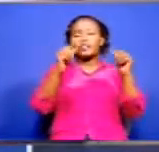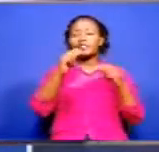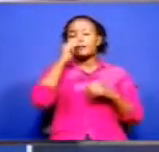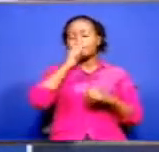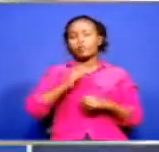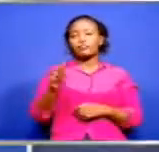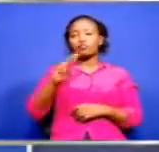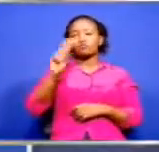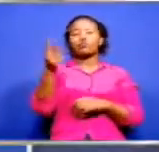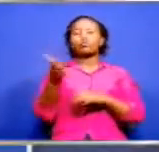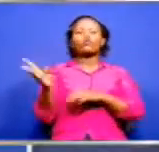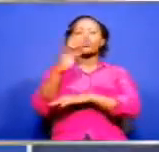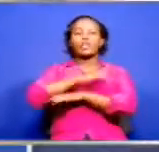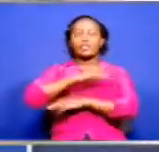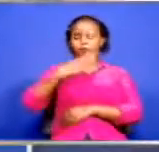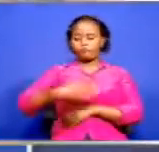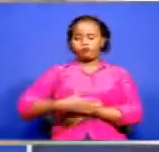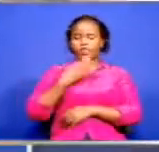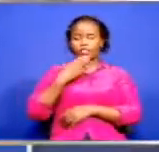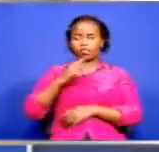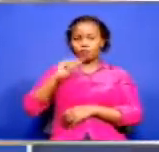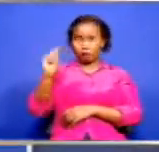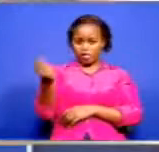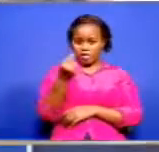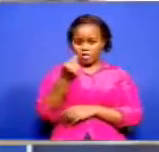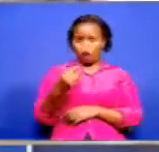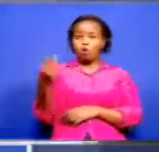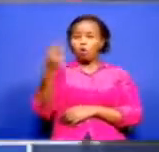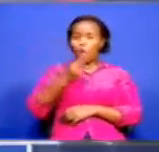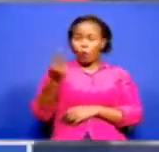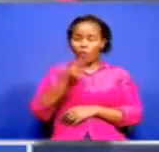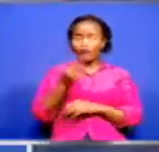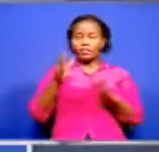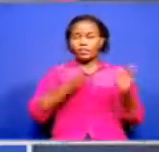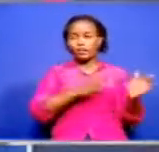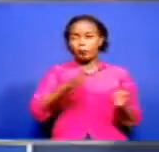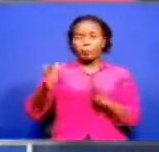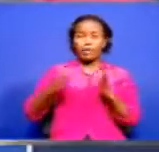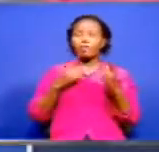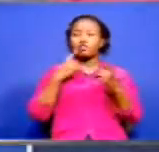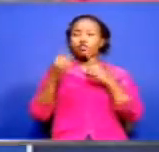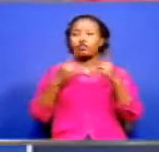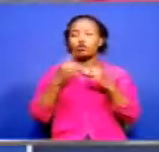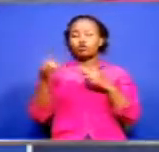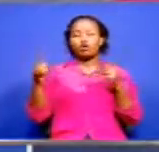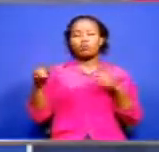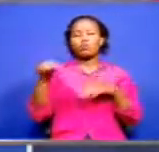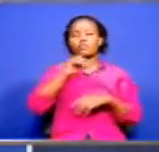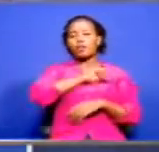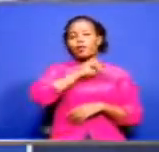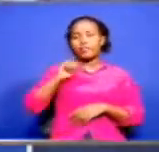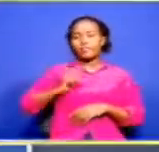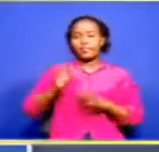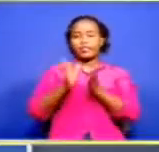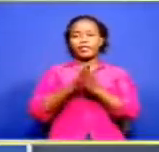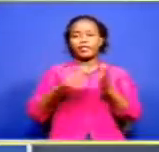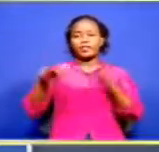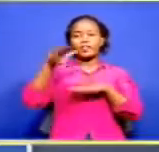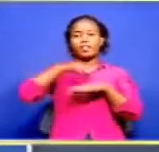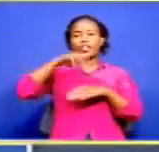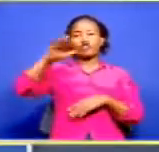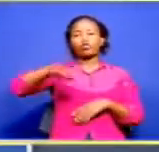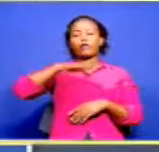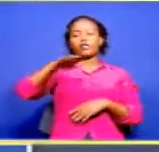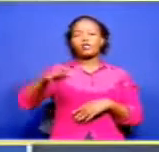two-day state visit to Kenya and is on Wednesday scheduled to address a joint sitting of Kenya's bicameral parliament.